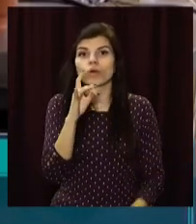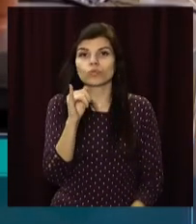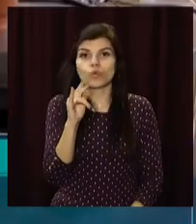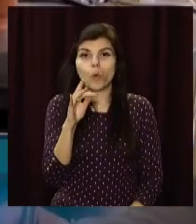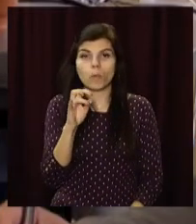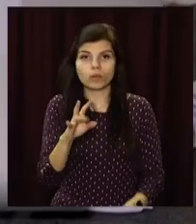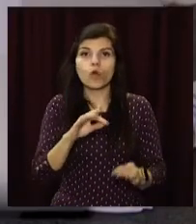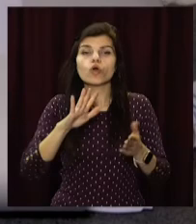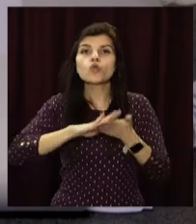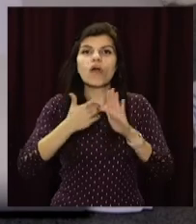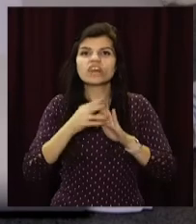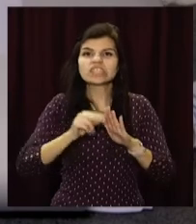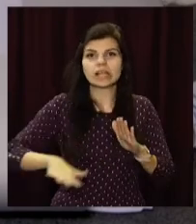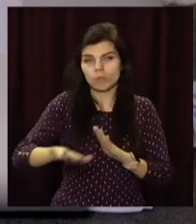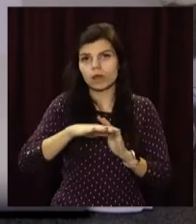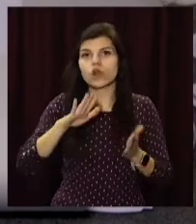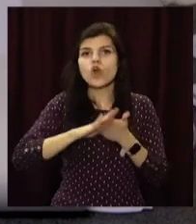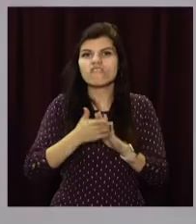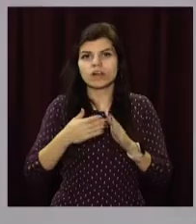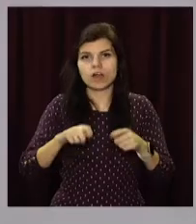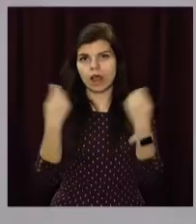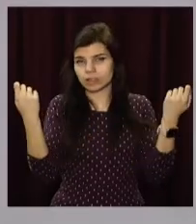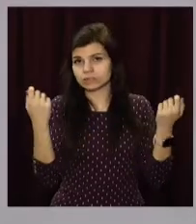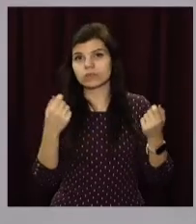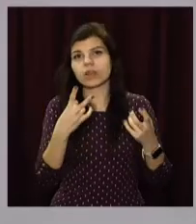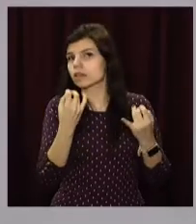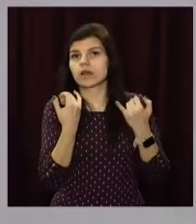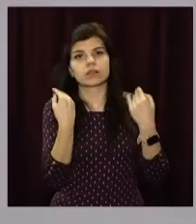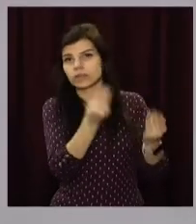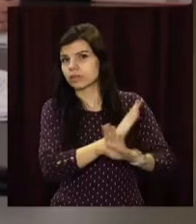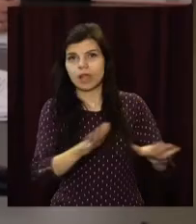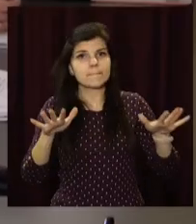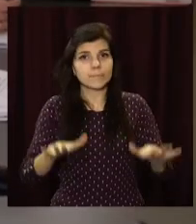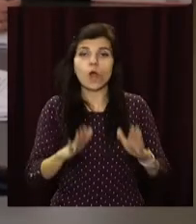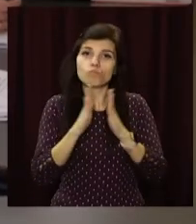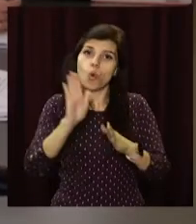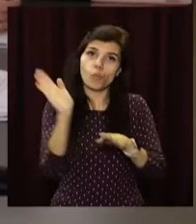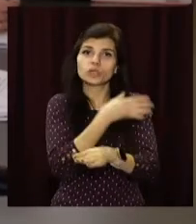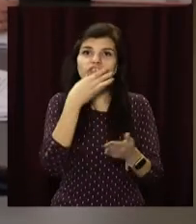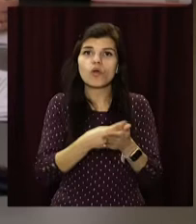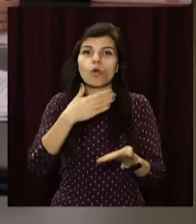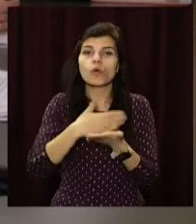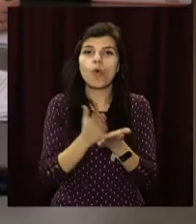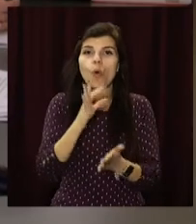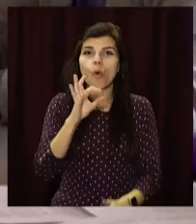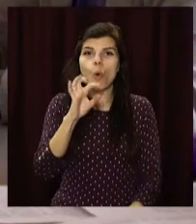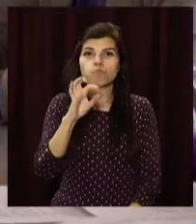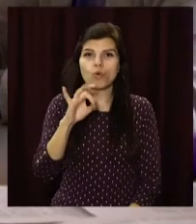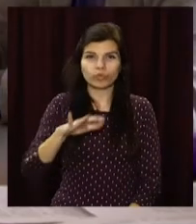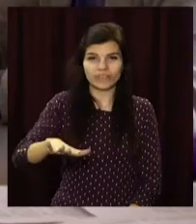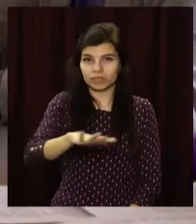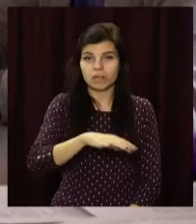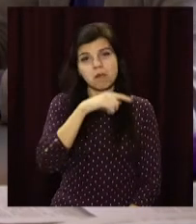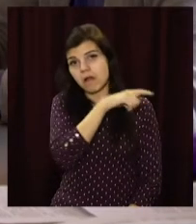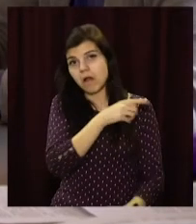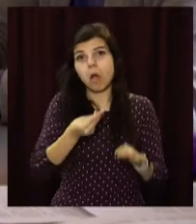по земле и не желает дальше предоставлять ему площадя для его работ. И просит его убрать свое оборудование. «Рокобан» на данный момент он не платит